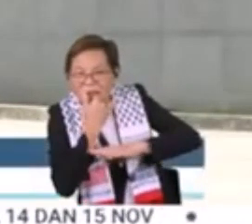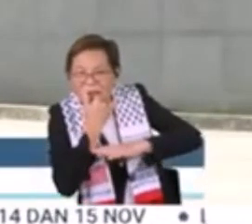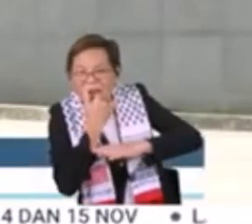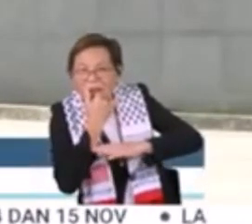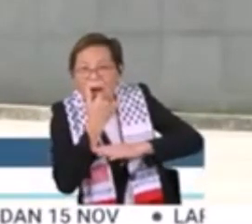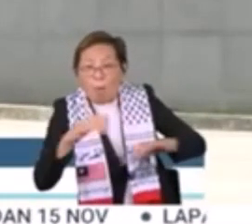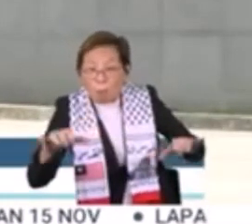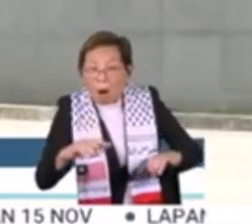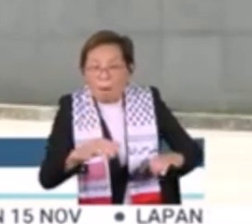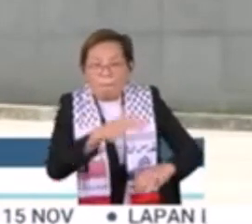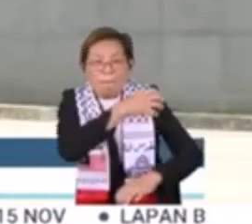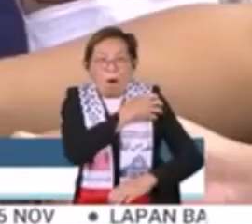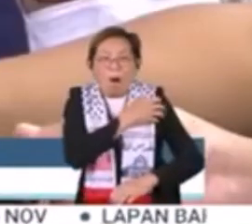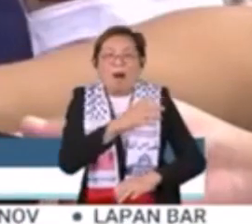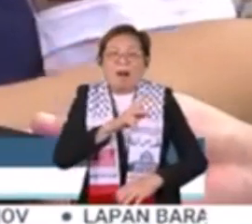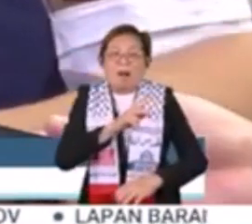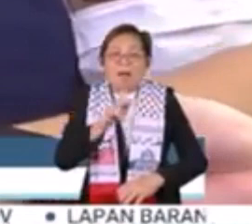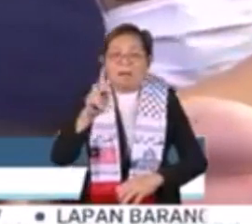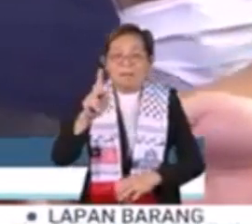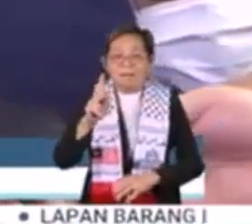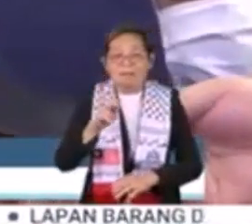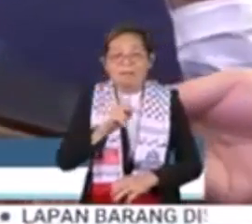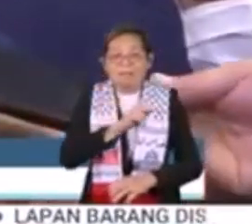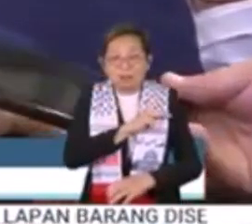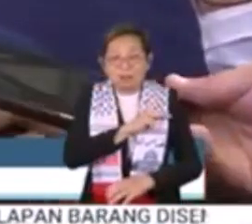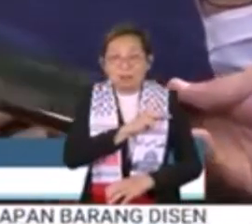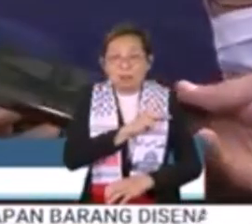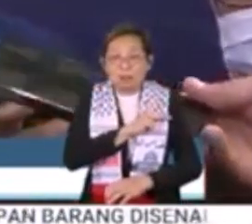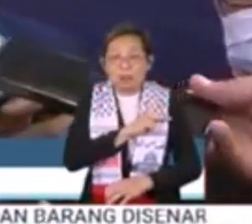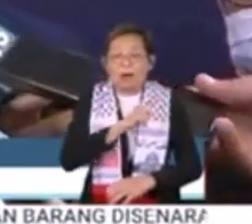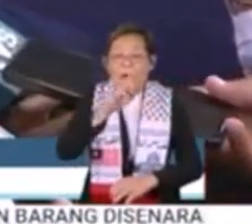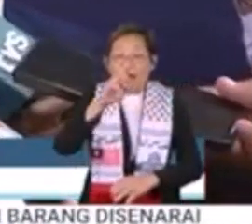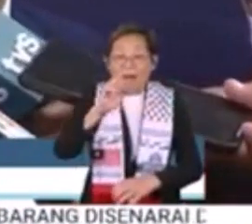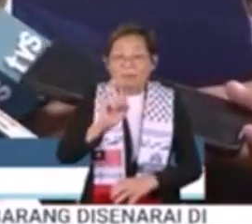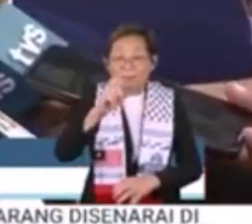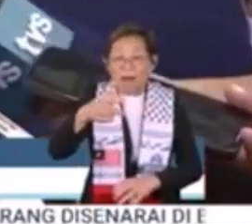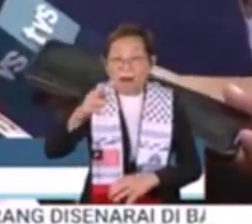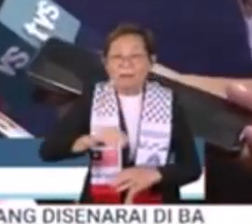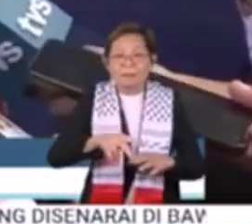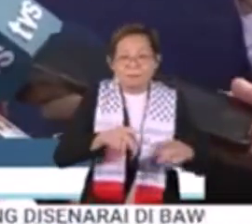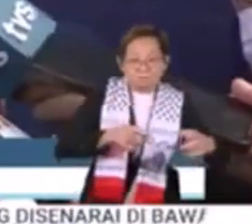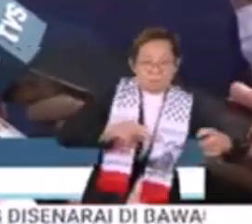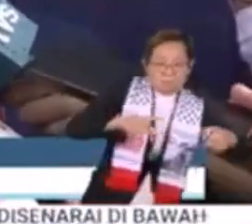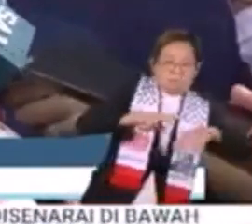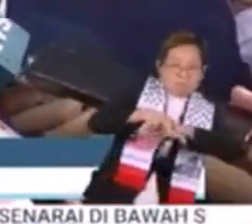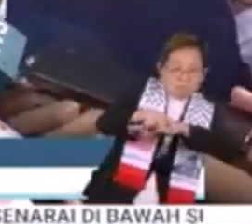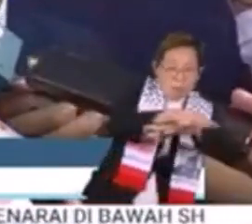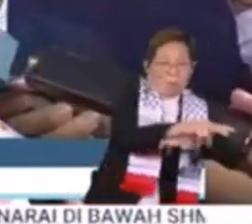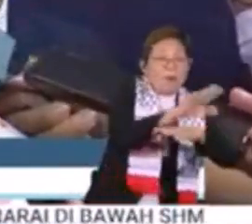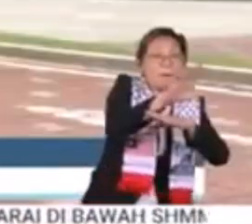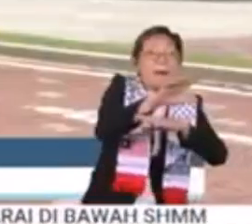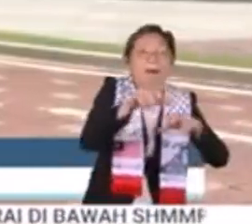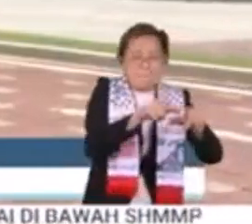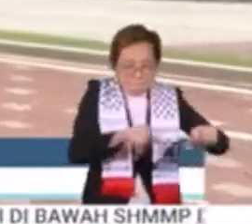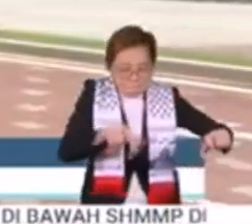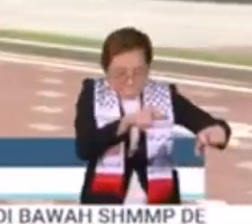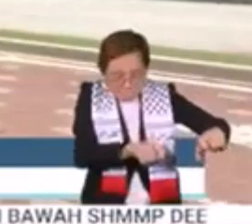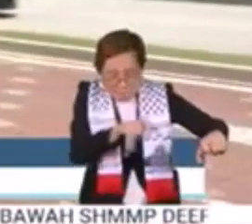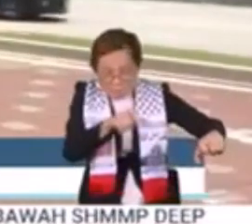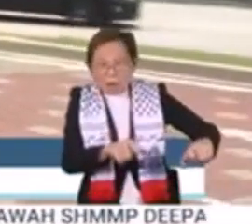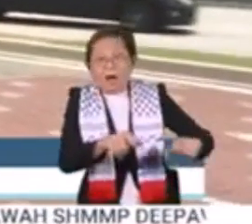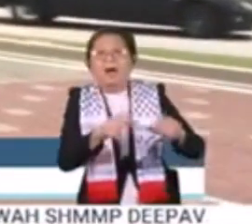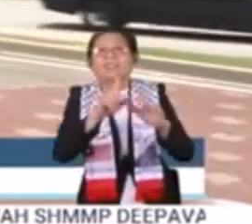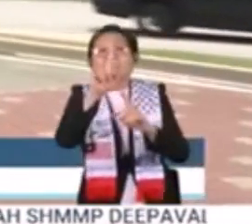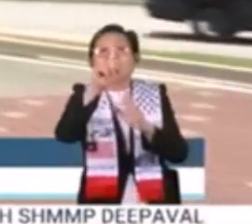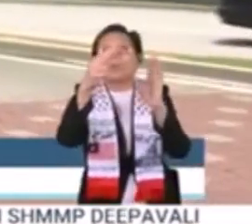pegawainya. Menurut Ketua Pesuruhjayanya Tan Sri Azam Baki, ia dipantau oleh 5 panel bebas yang salah satunya di bawah undang-undang